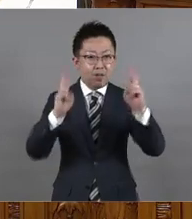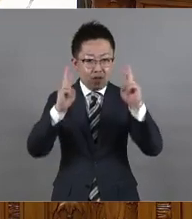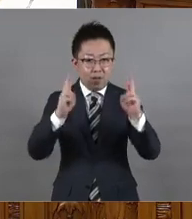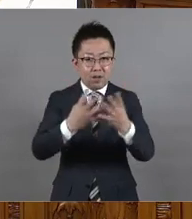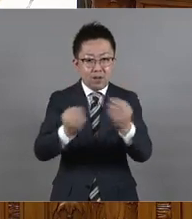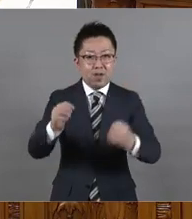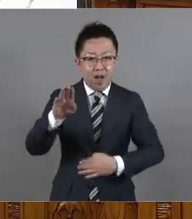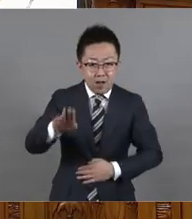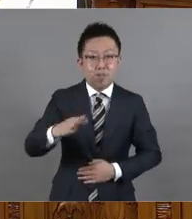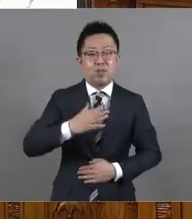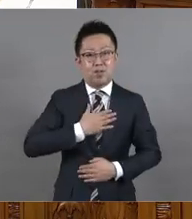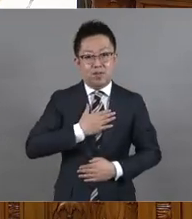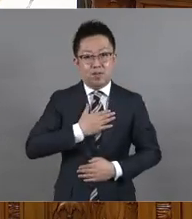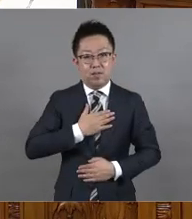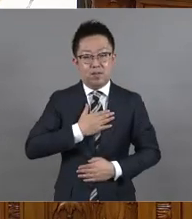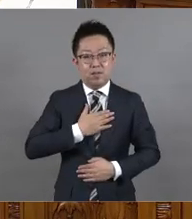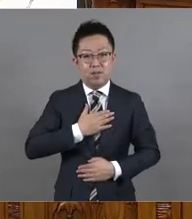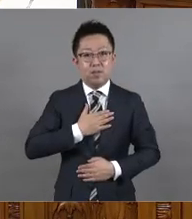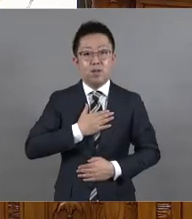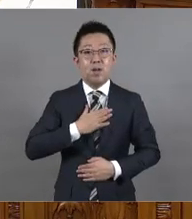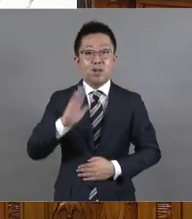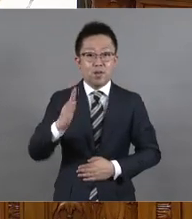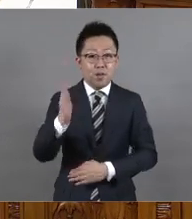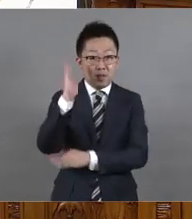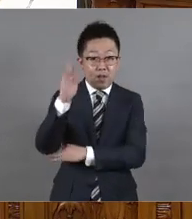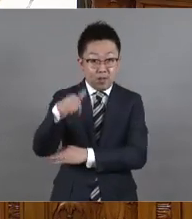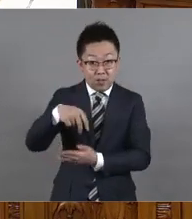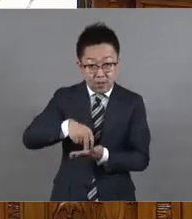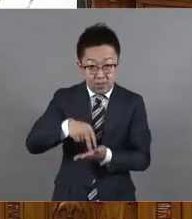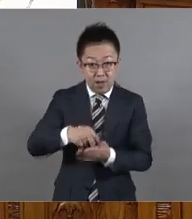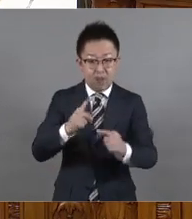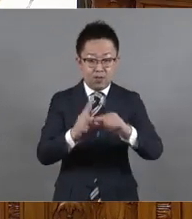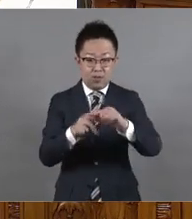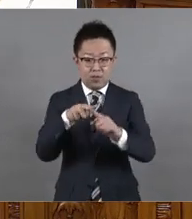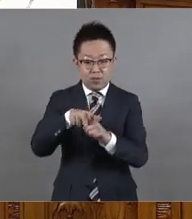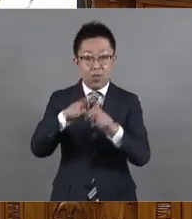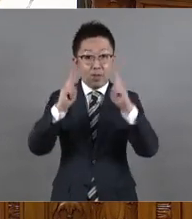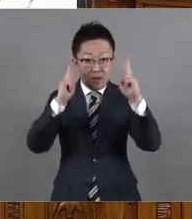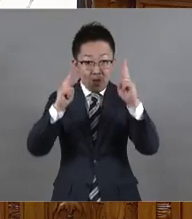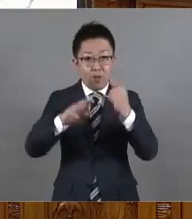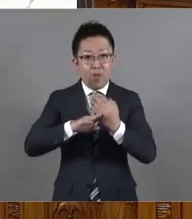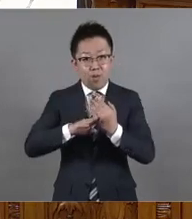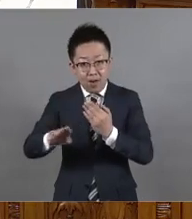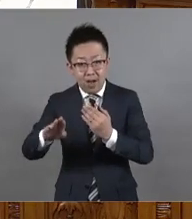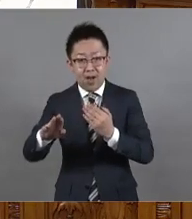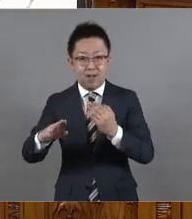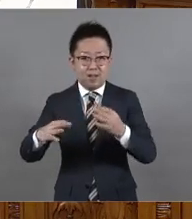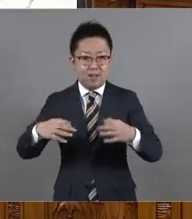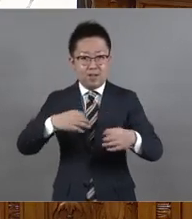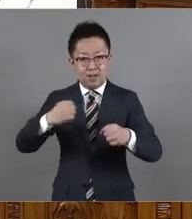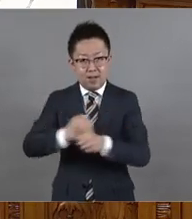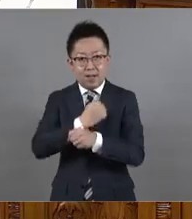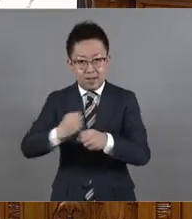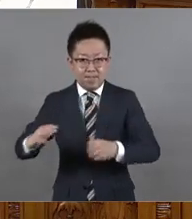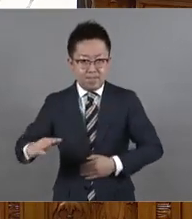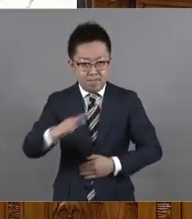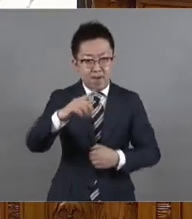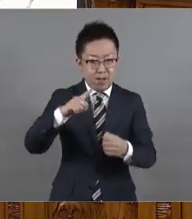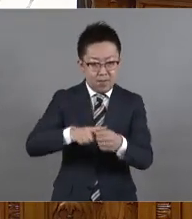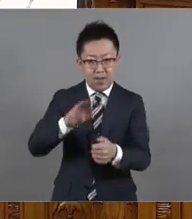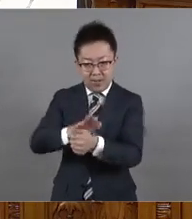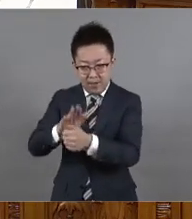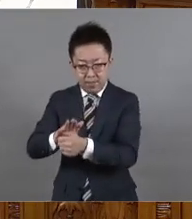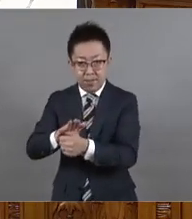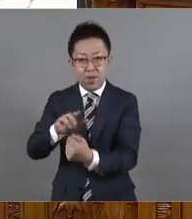ことは承知をしておりますが政府としてチュー賞球をはじめとする生産性向上に向けた支援雇用増や